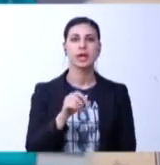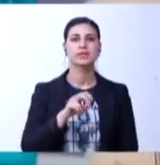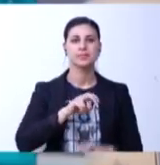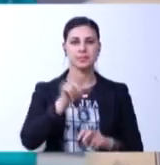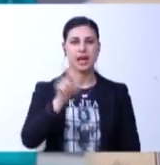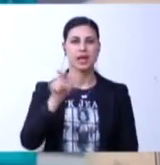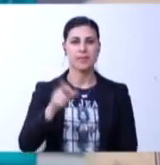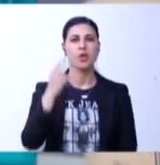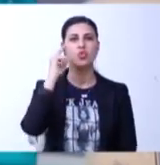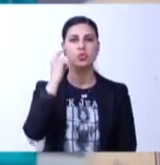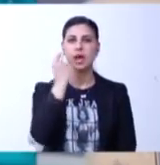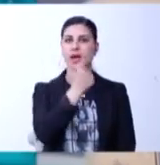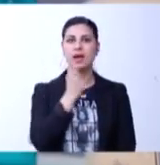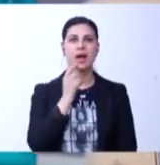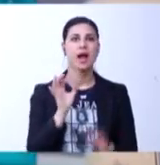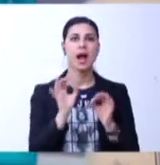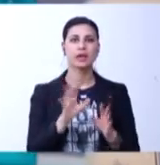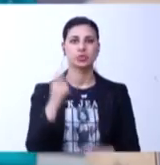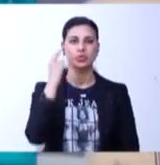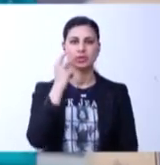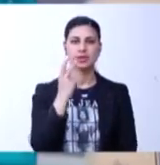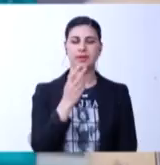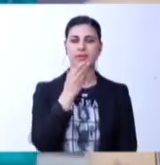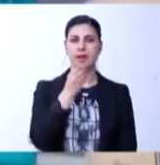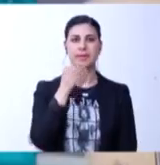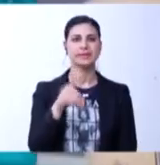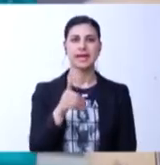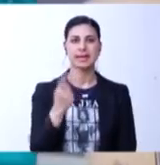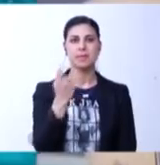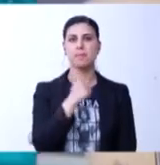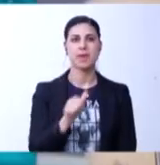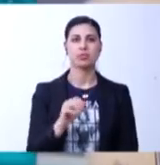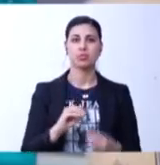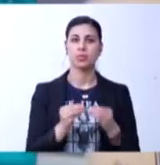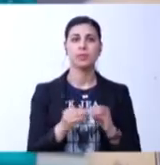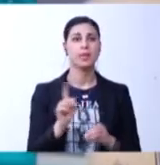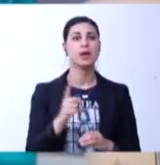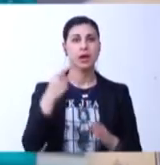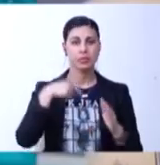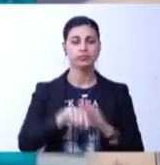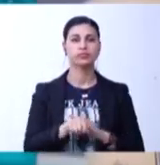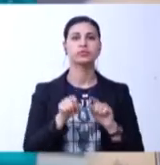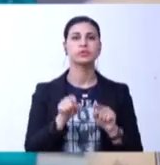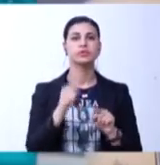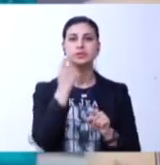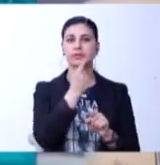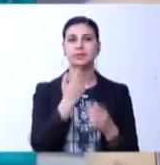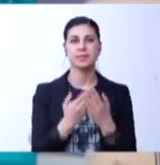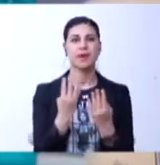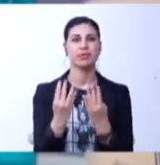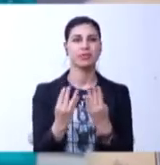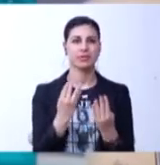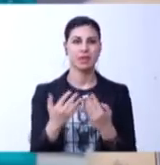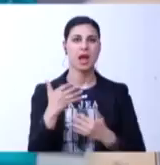რომ არასწორი თანკბელო არის მხოლოდ ვიზუალური მხარის პრობლემა. სინამდვილეში ეს ესე არ არის და არასწორ თანკბელო